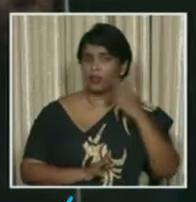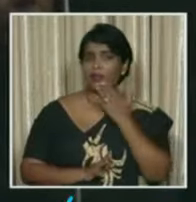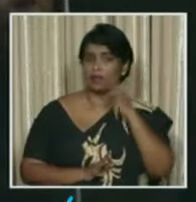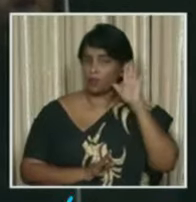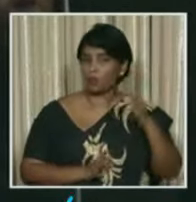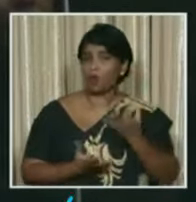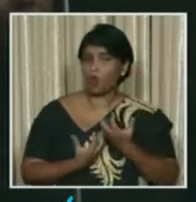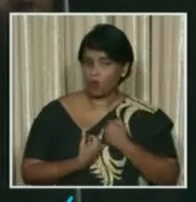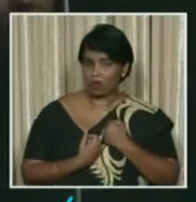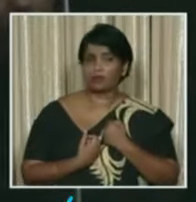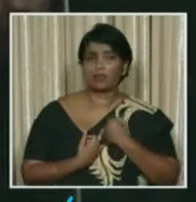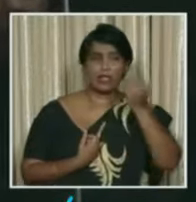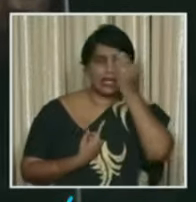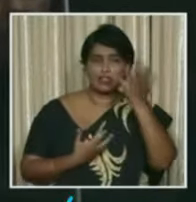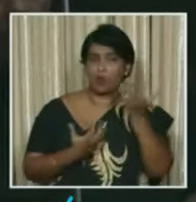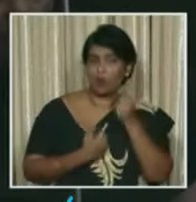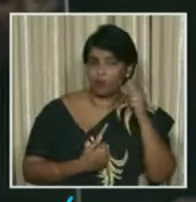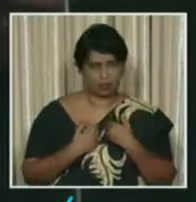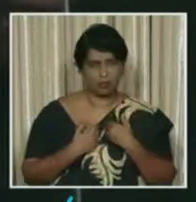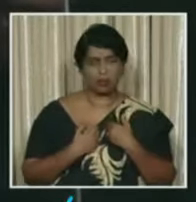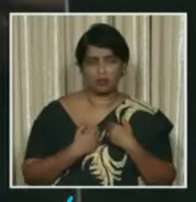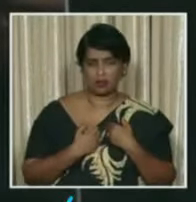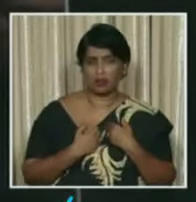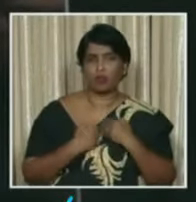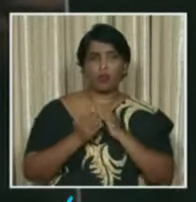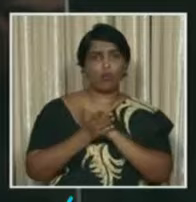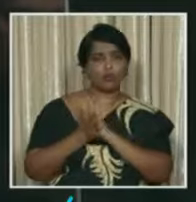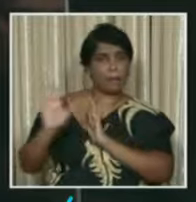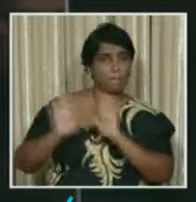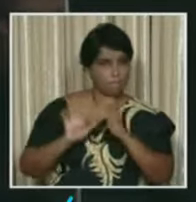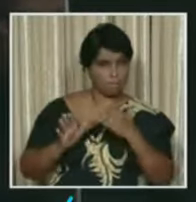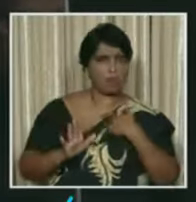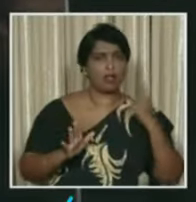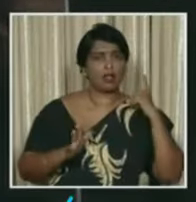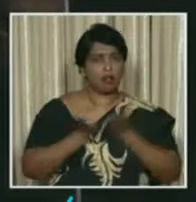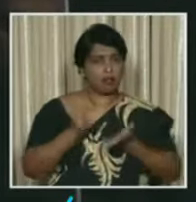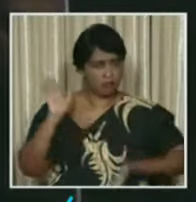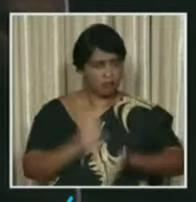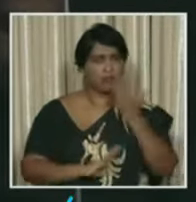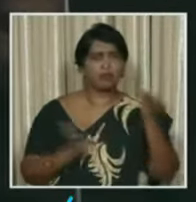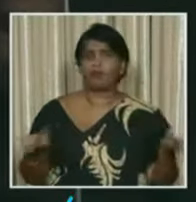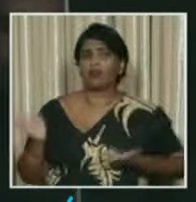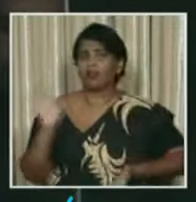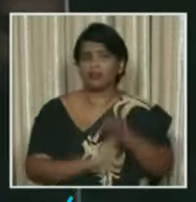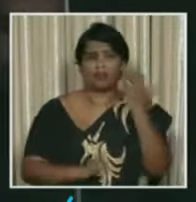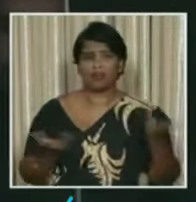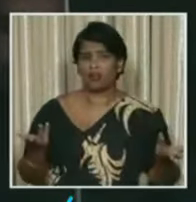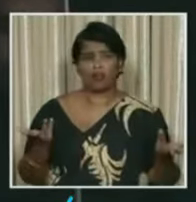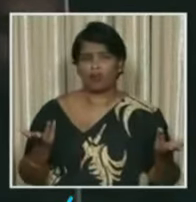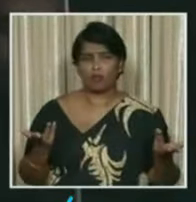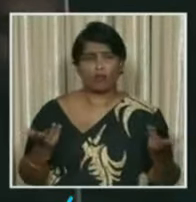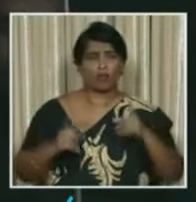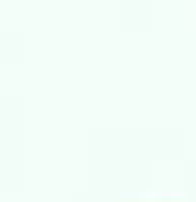ඇමරිකානුවන්ගේ ඌමනාවට, ඉස්රායලයන්ගේ ඌමනාවට අපි මේ හූතීන් මැල්ල කරන්න අපි නාවිකයම යවනවා නම් මොකටද මේ යන්නේ මේ නොබැඳි